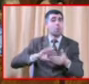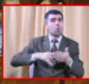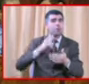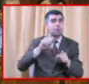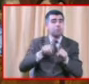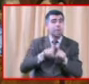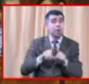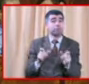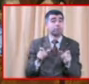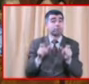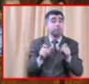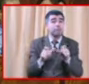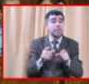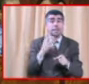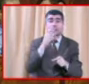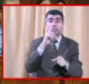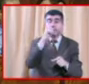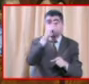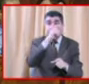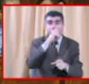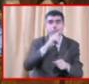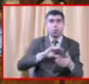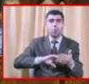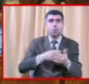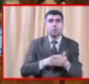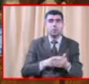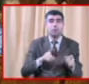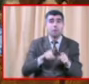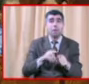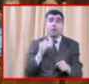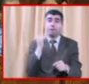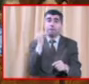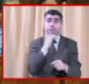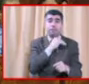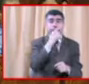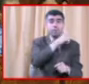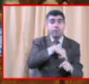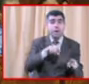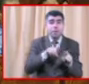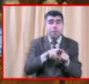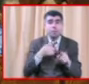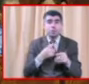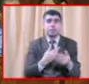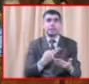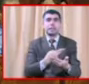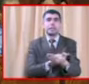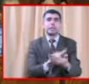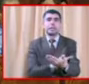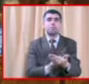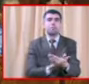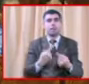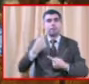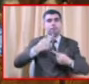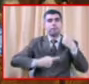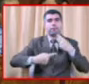للتخفيف على الضغط على المستشفى الجهوي لبني ملال. ثالثا تعجيل بإنهاء أشغال مركز تصفية الدم فقي بصالح، وذلك لاستيعاب